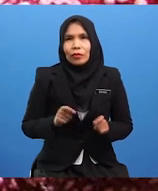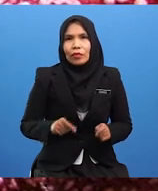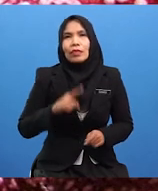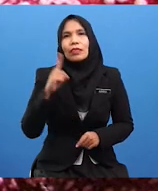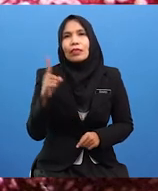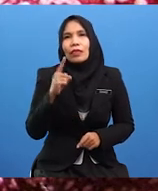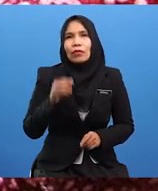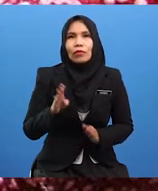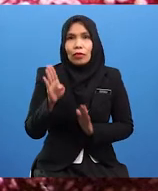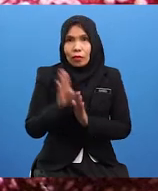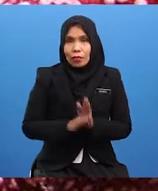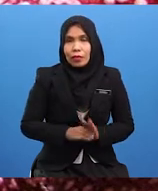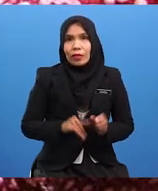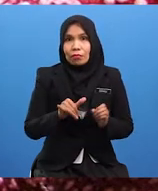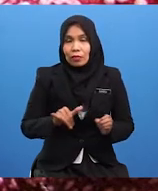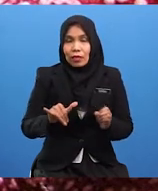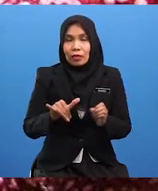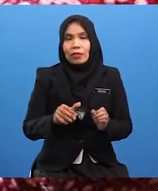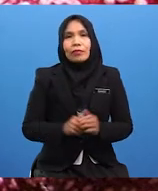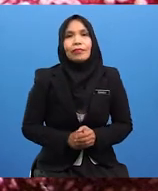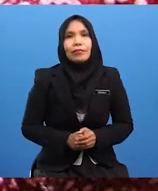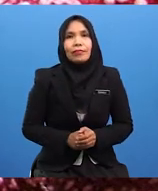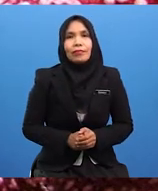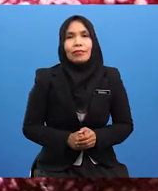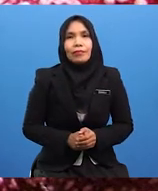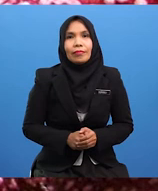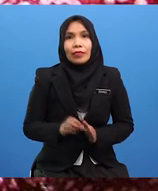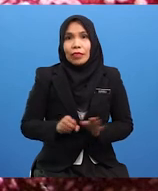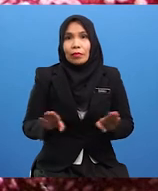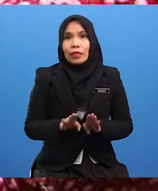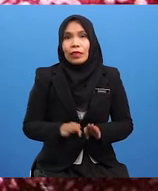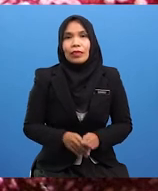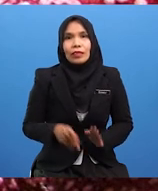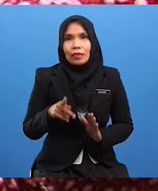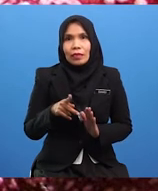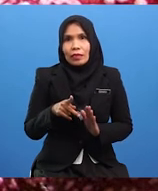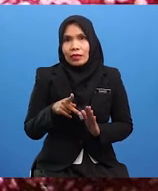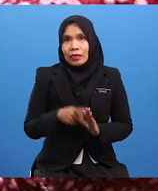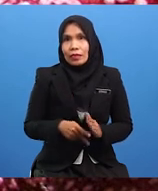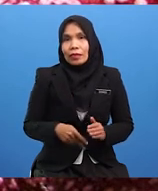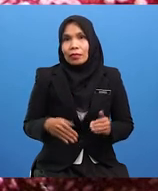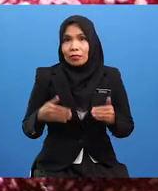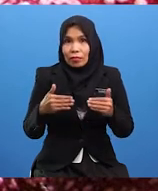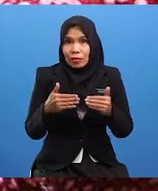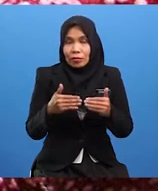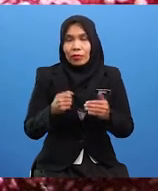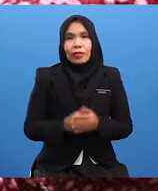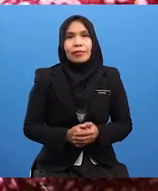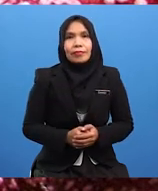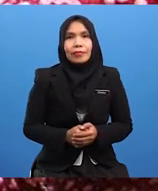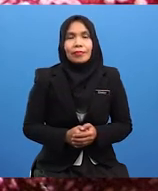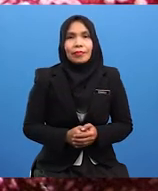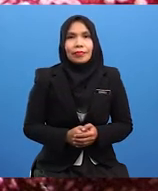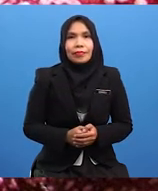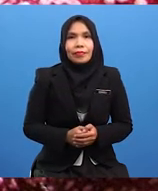tanah air kita. Murid-murid hendaklah sentiasa memartabatkan hasil seni tanah air